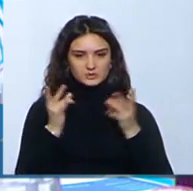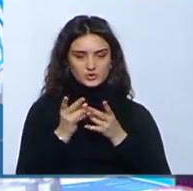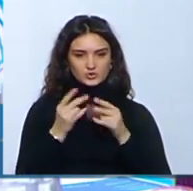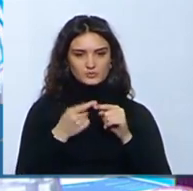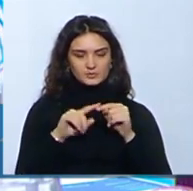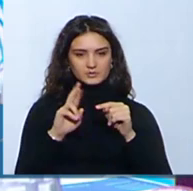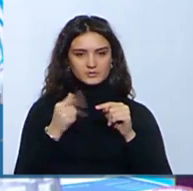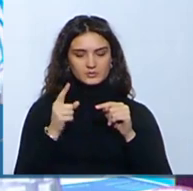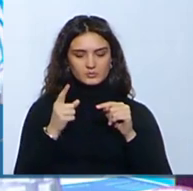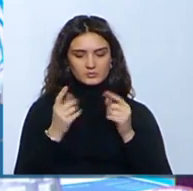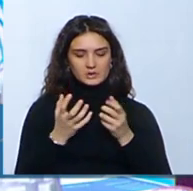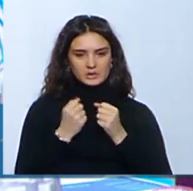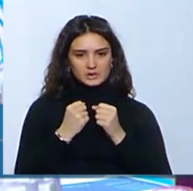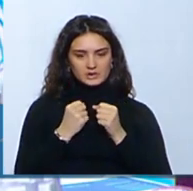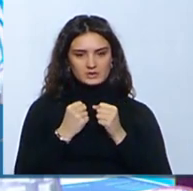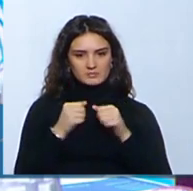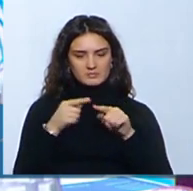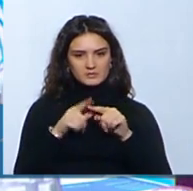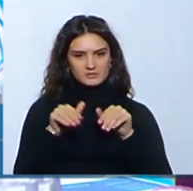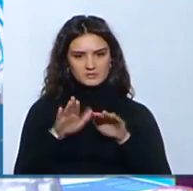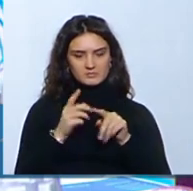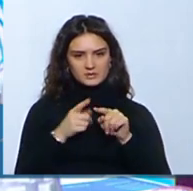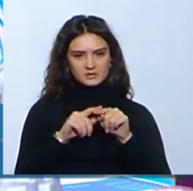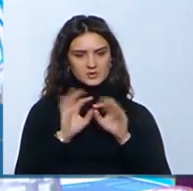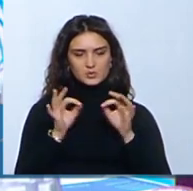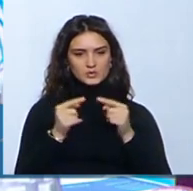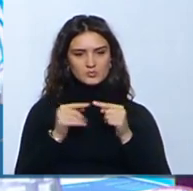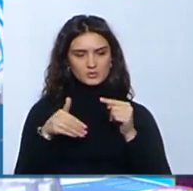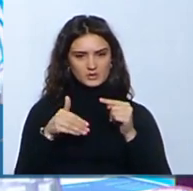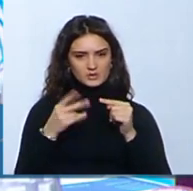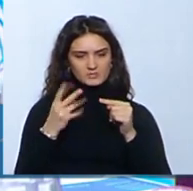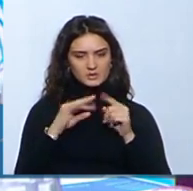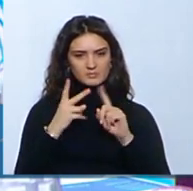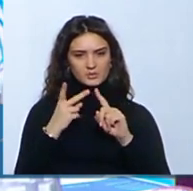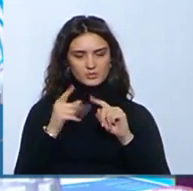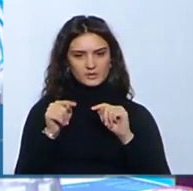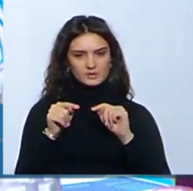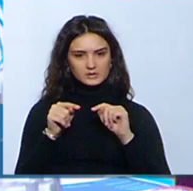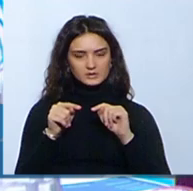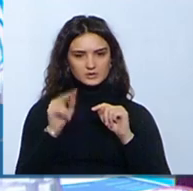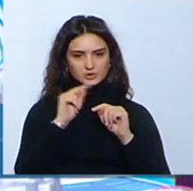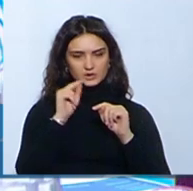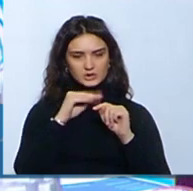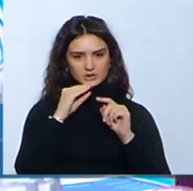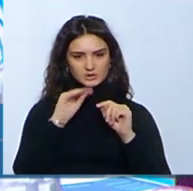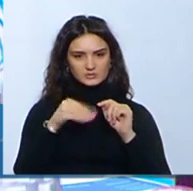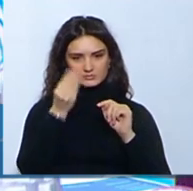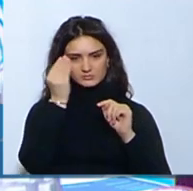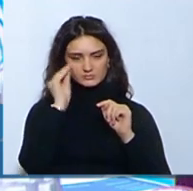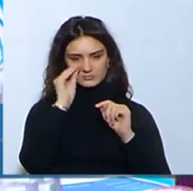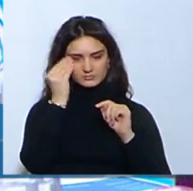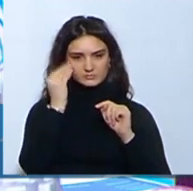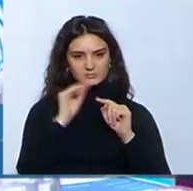საჭიროება და რატომ იღებ ამ გადაწყვეტილებას, ეს არ არის დაზუსტებული. და მეორე, ჩაისწყლით